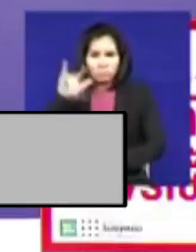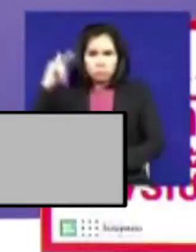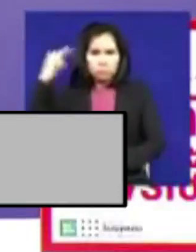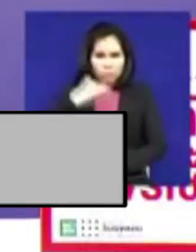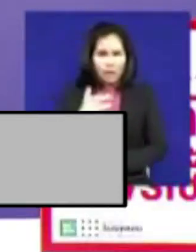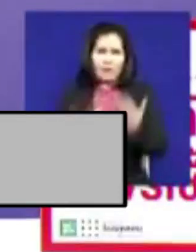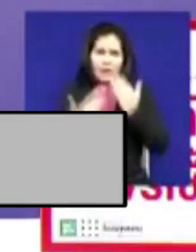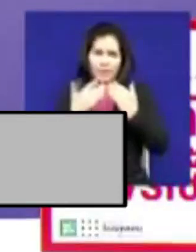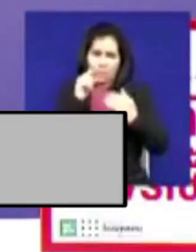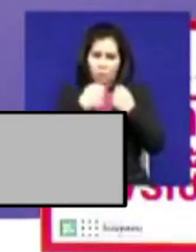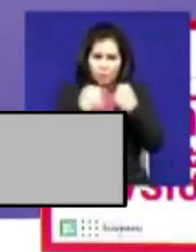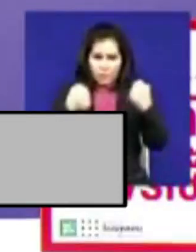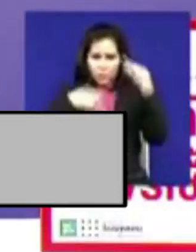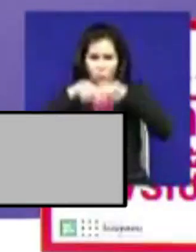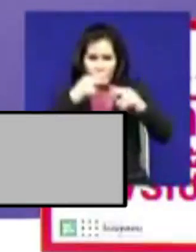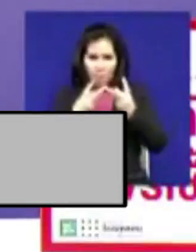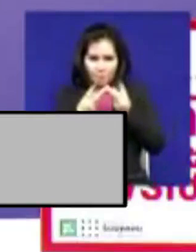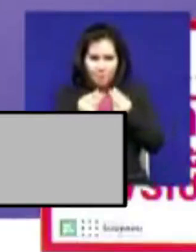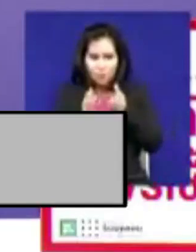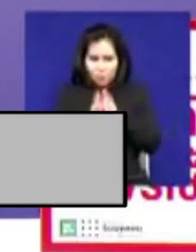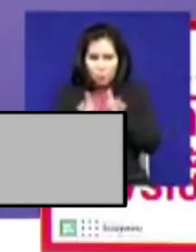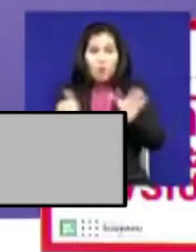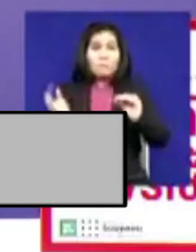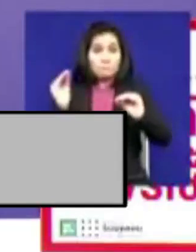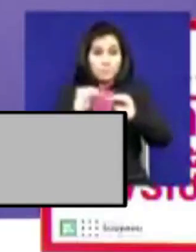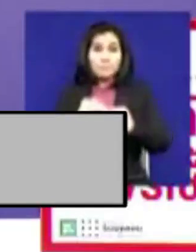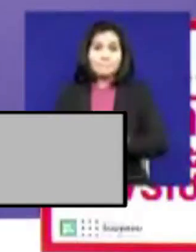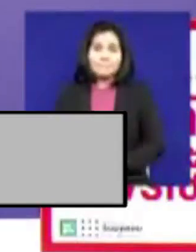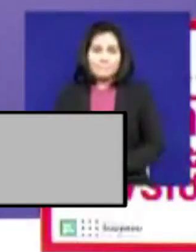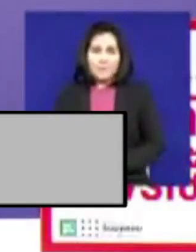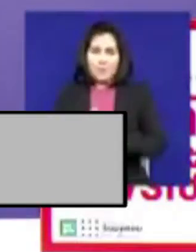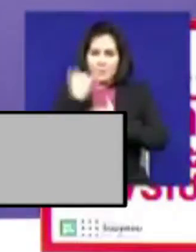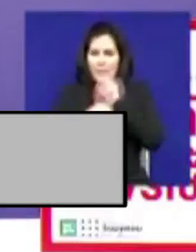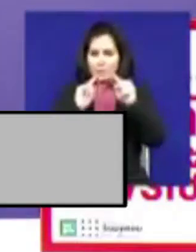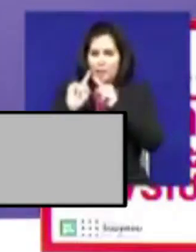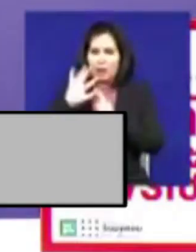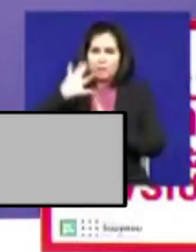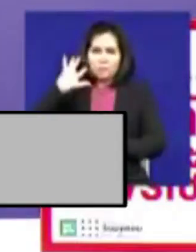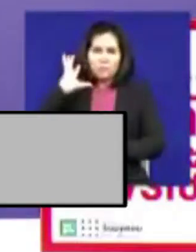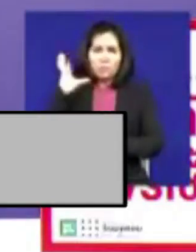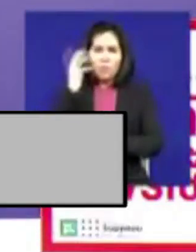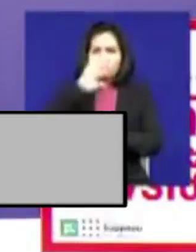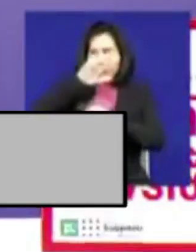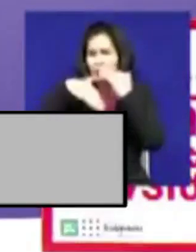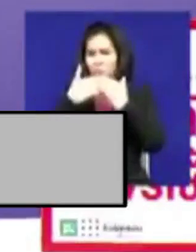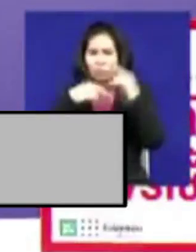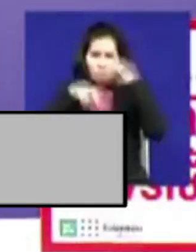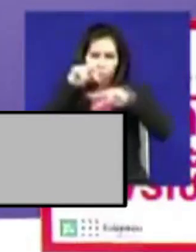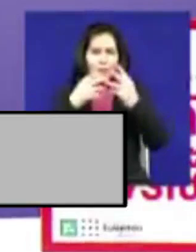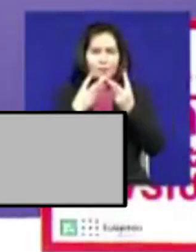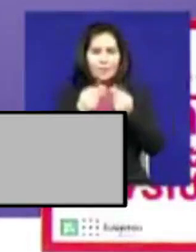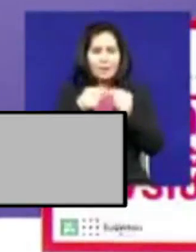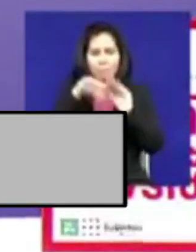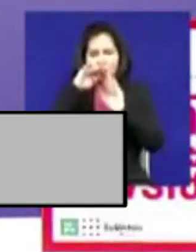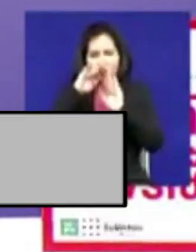รับขยายให้ครอบคลุมนะครับทุกประเทศทั่วโลกเลยนะครับทางด้านนี้เพราะนั้นนั่นก็หมายความว่